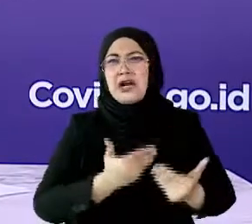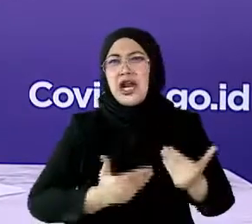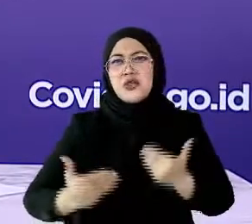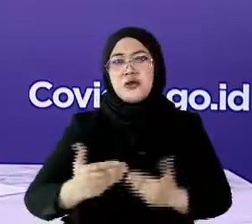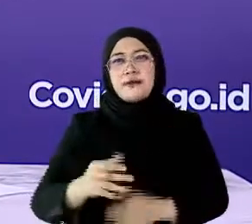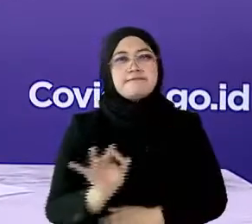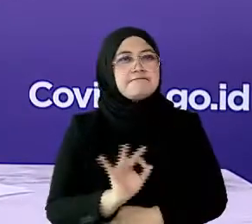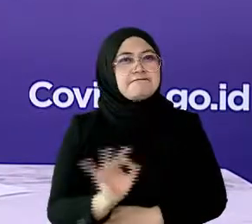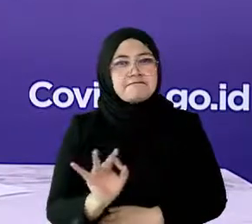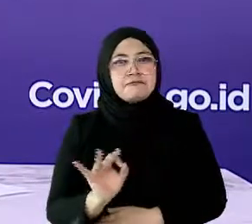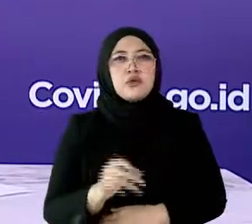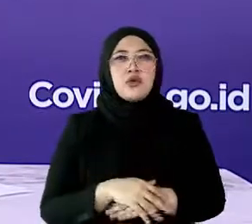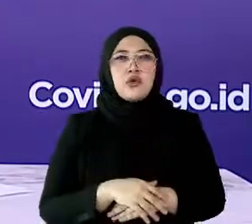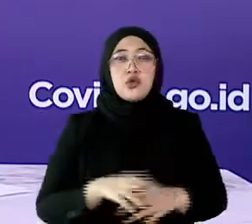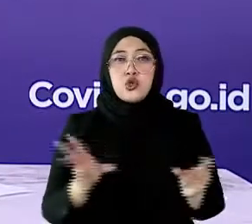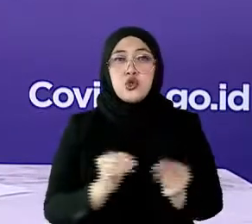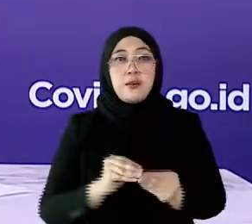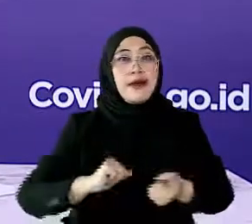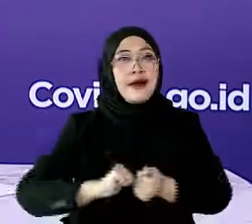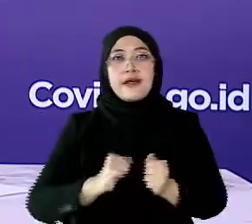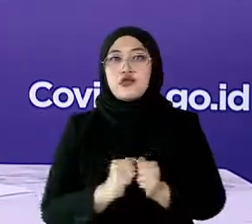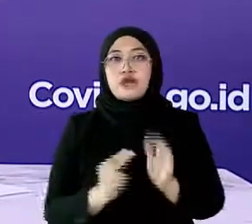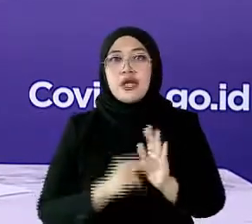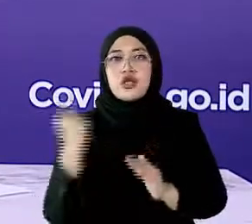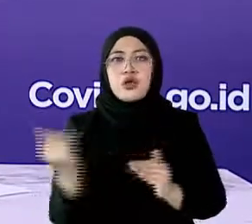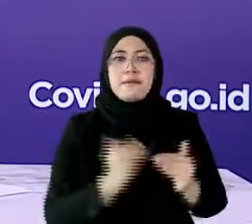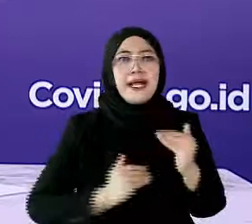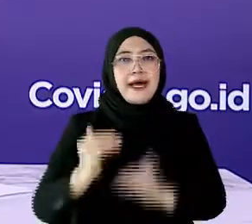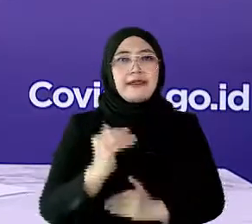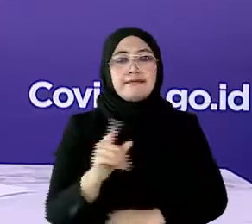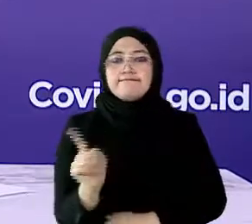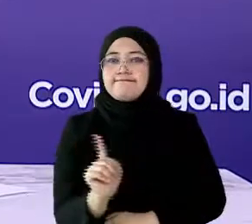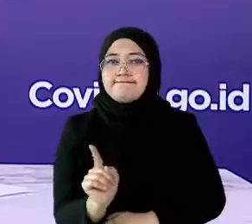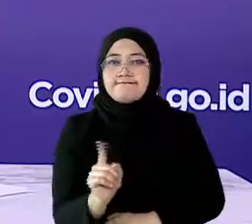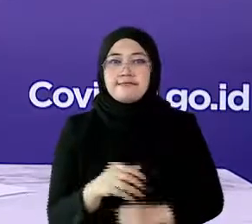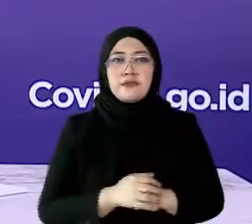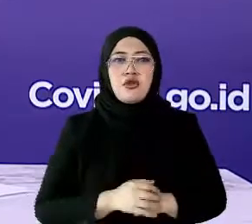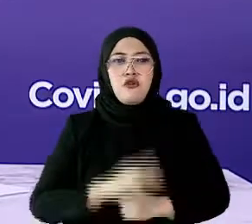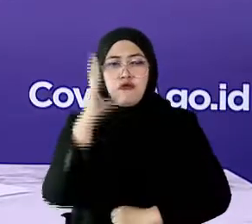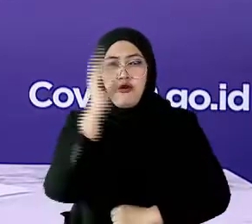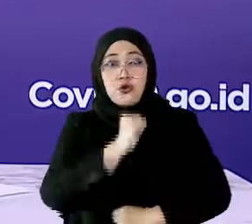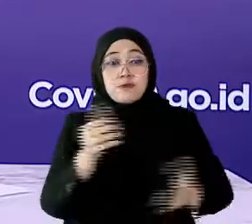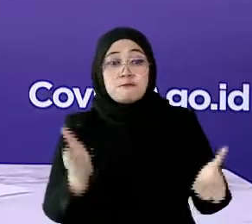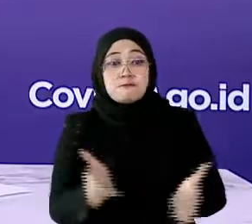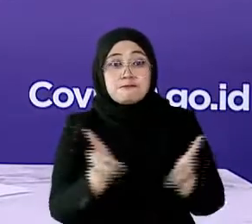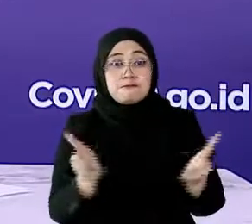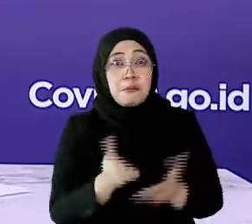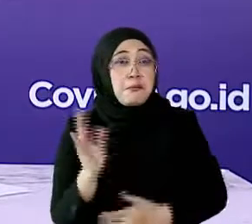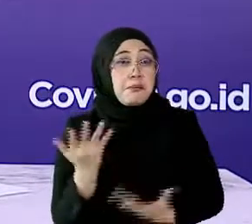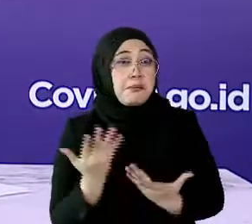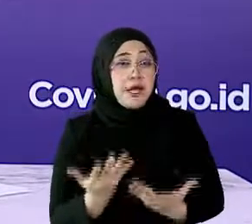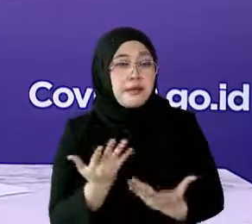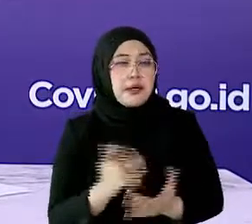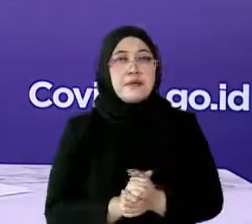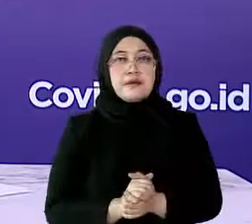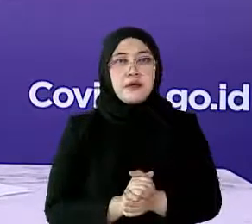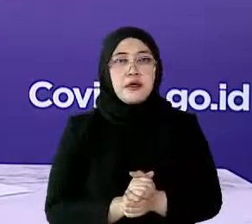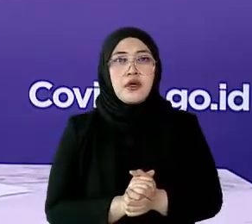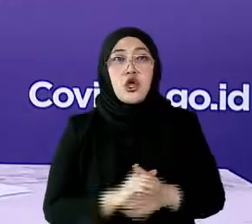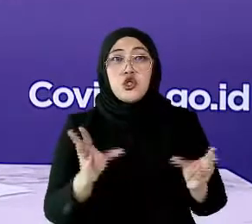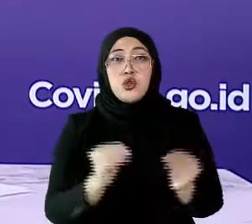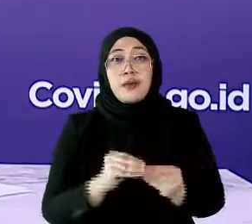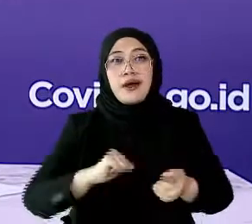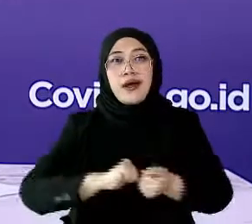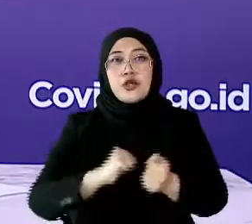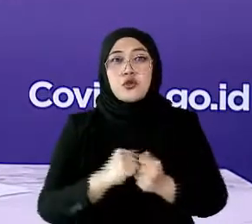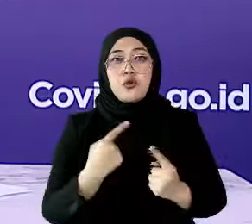dan memperparah kenaikan kasus secara nasional fokus Penanganannya adalah dengan menurunkan kasus sesegera